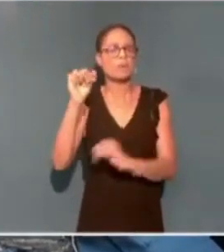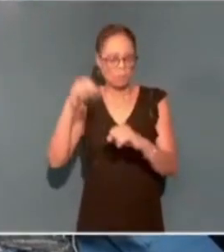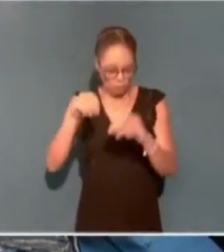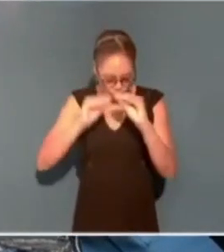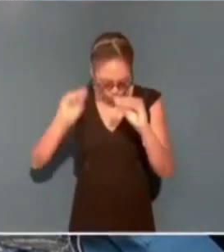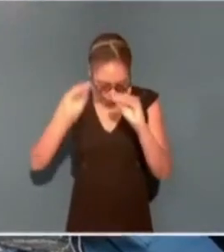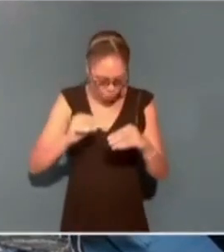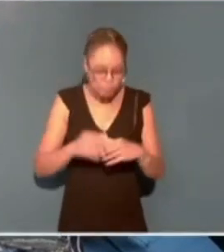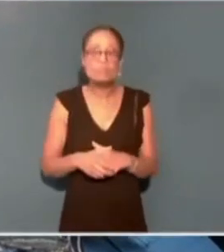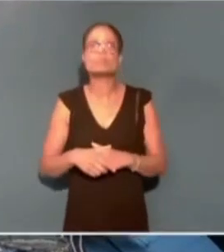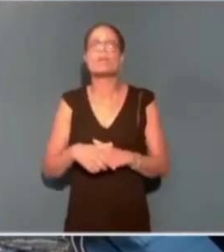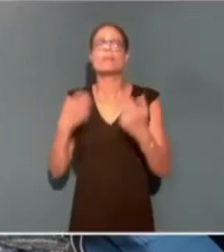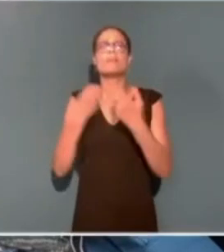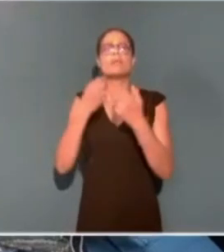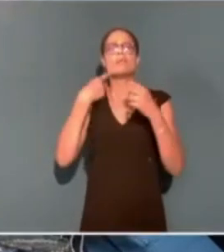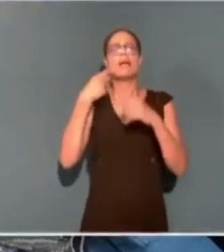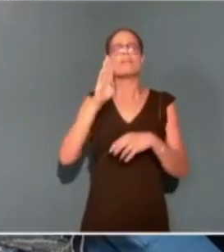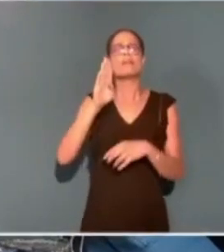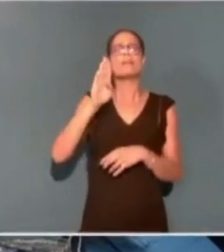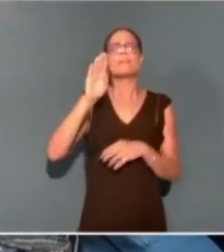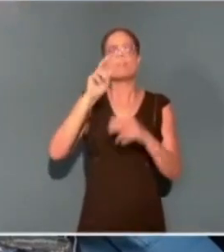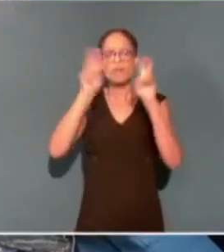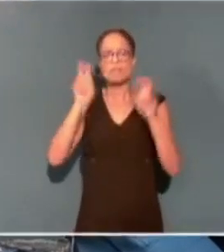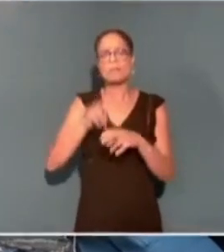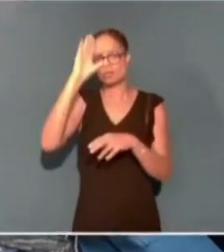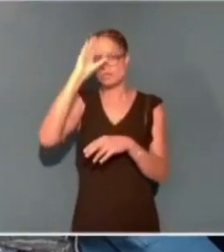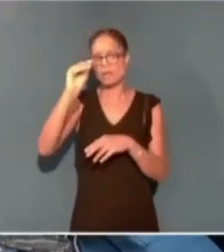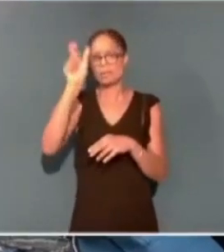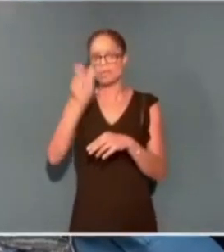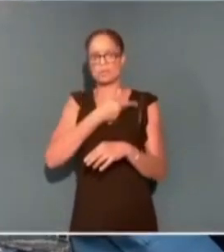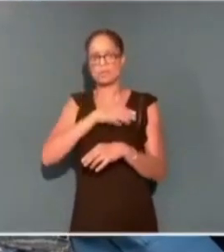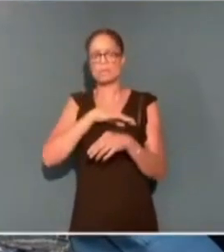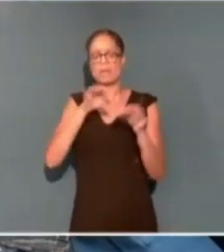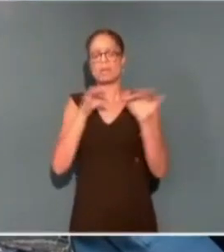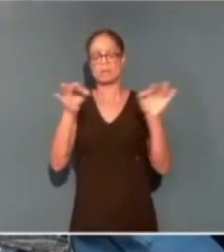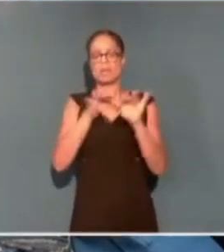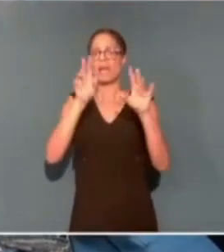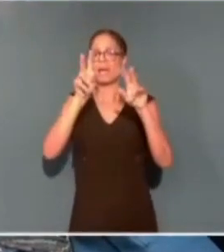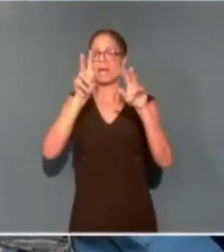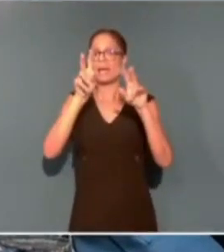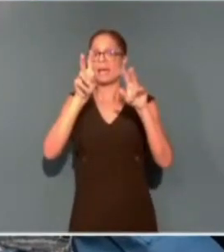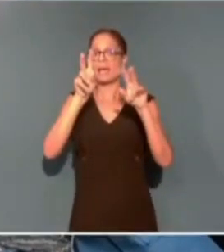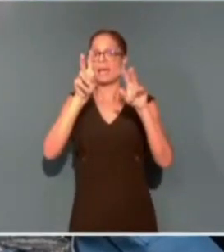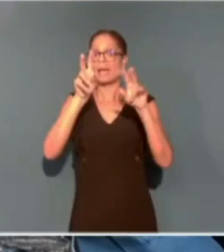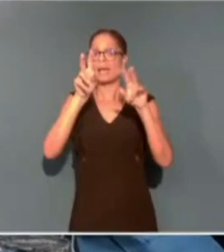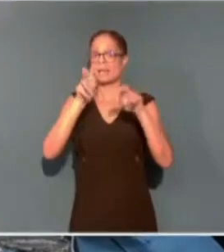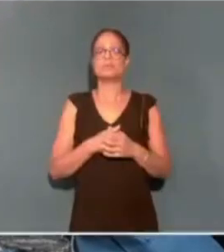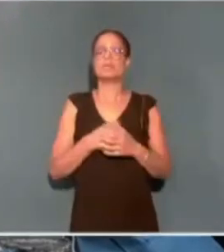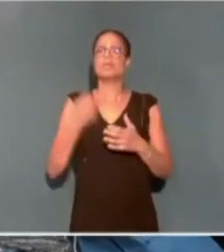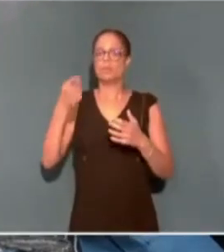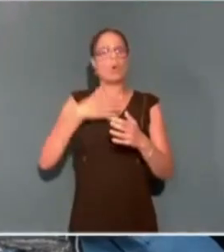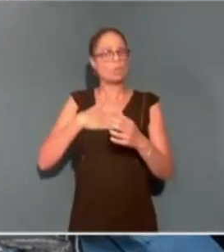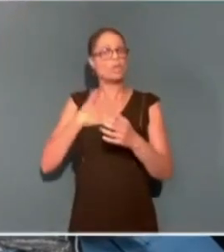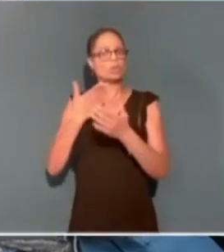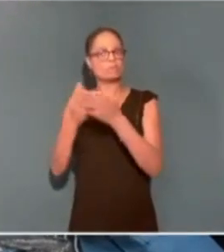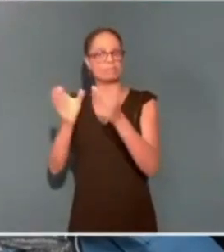Et je parle du brevet professionnel, les responsables d'exploitation agricole. Bien, je me réjouis de cela. Mais en fait, ensuite, ils ont besoin de la terre.